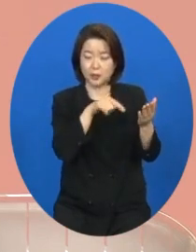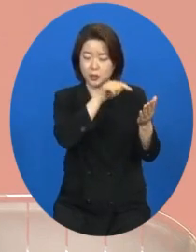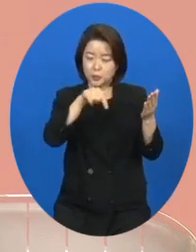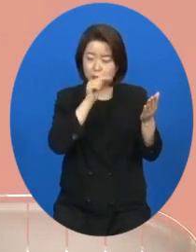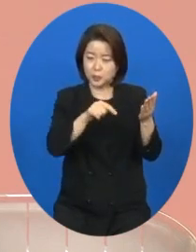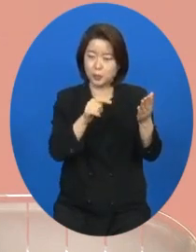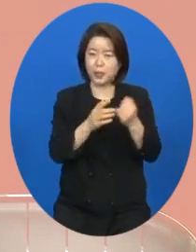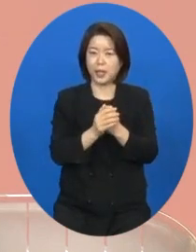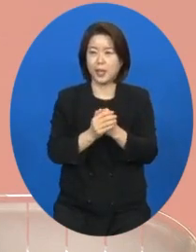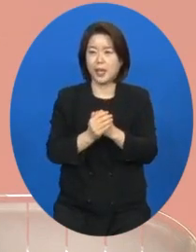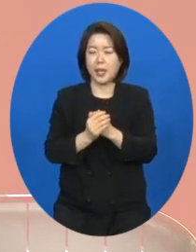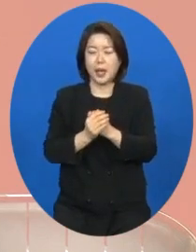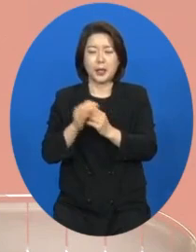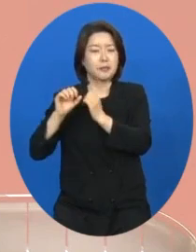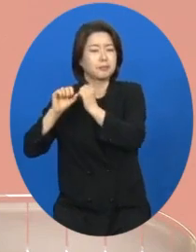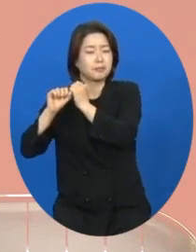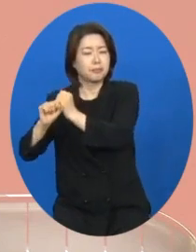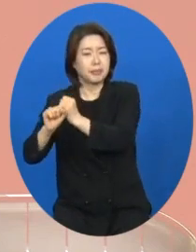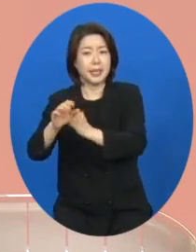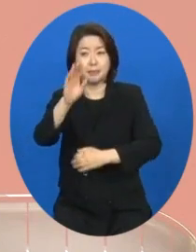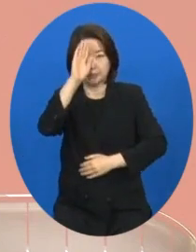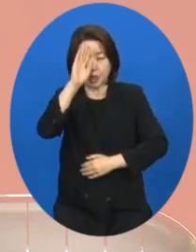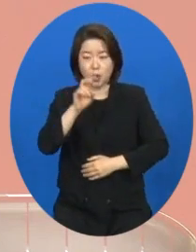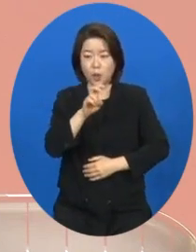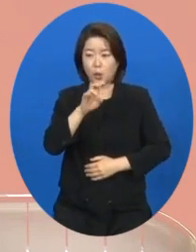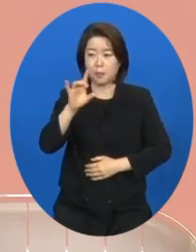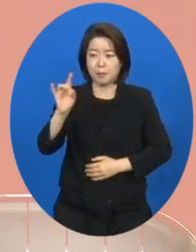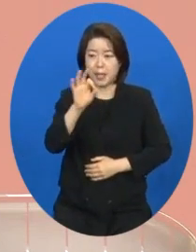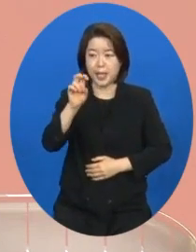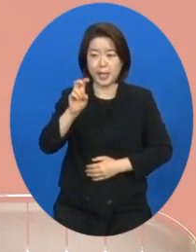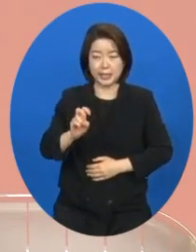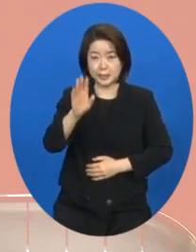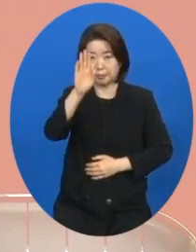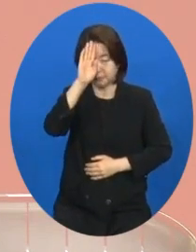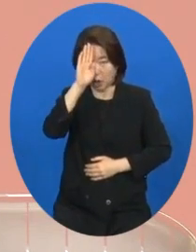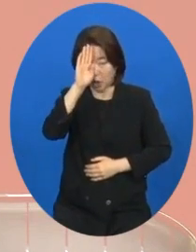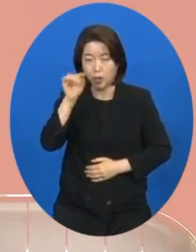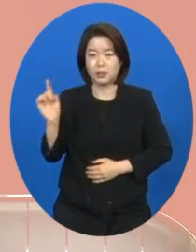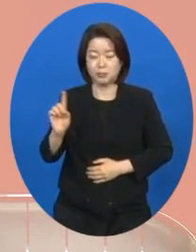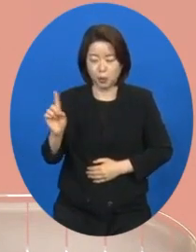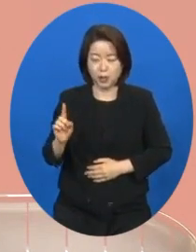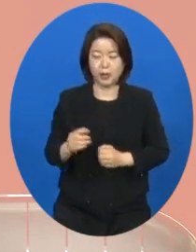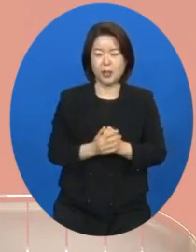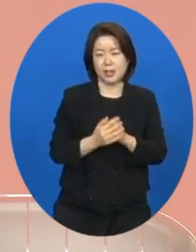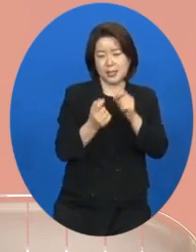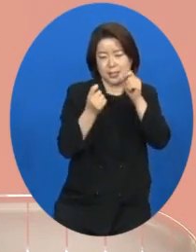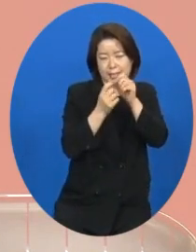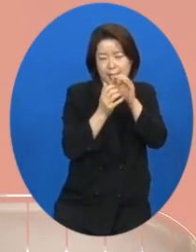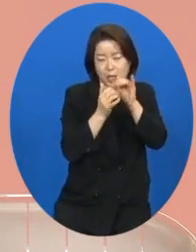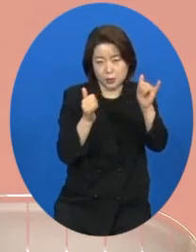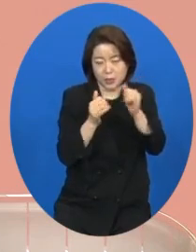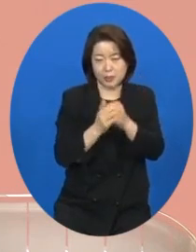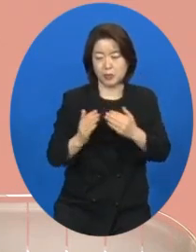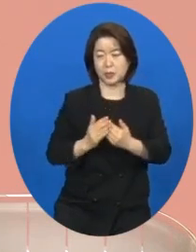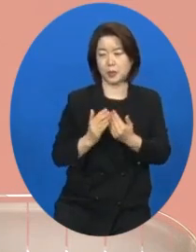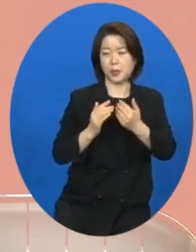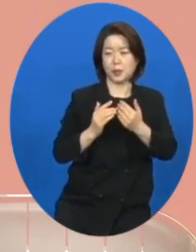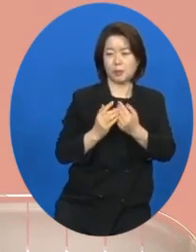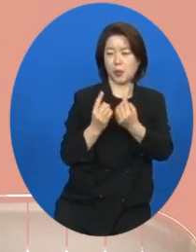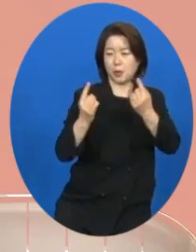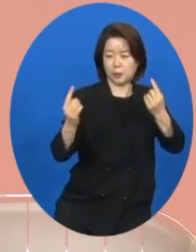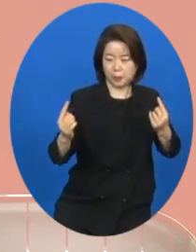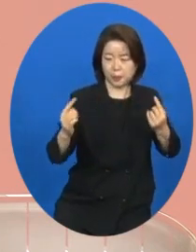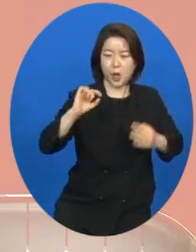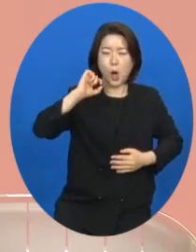이 매임병은 아주 가까운 사람들끼리 도무지 서로 거리를 두고 살기가 어려울